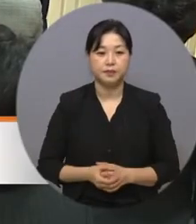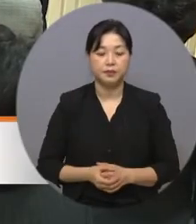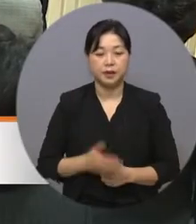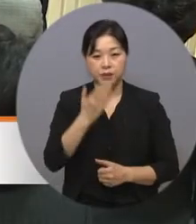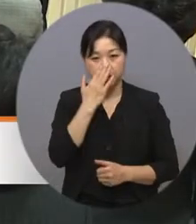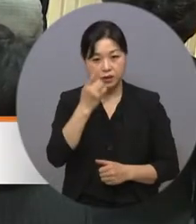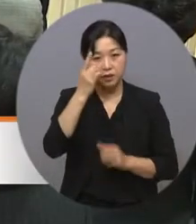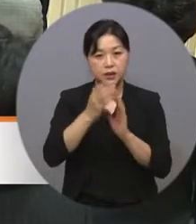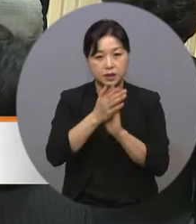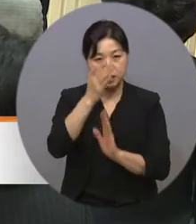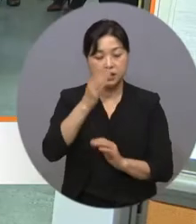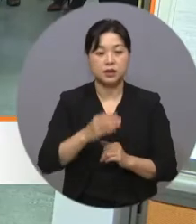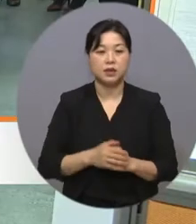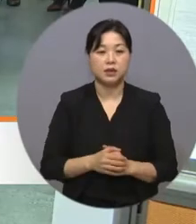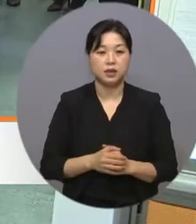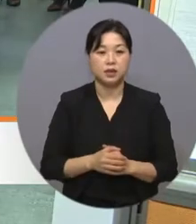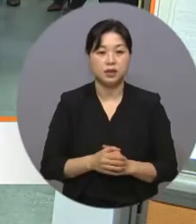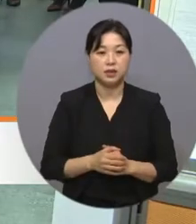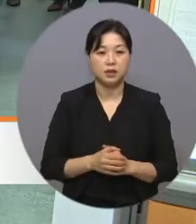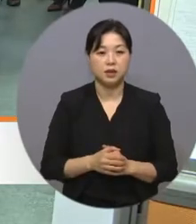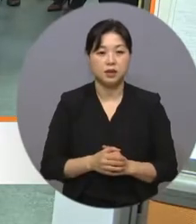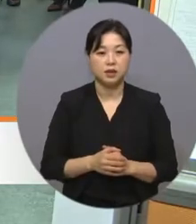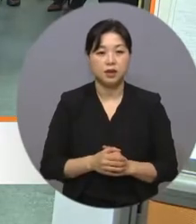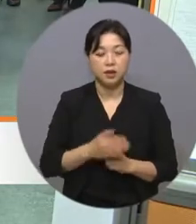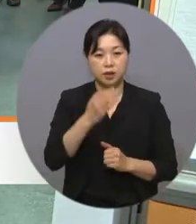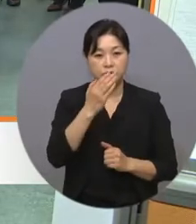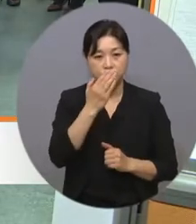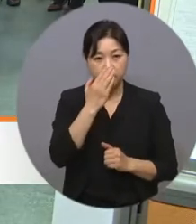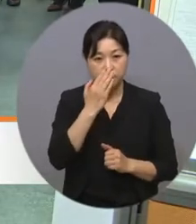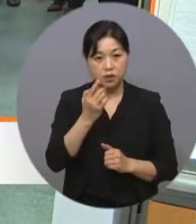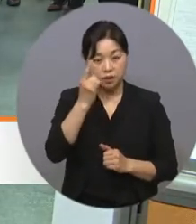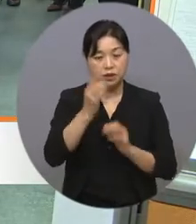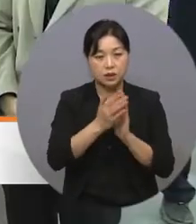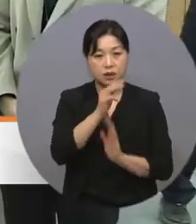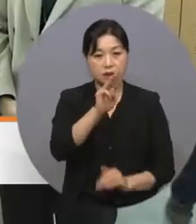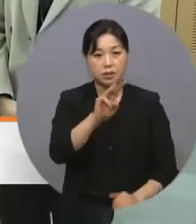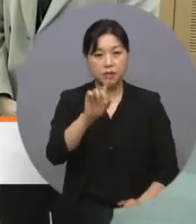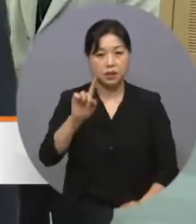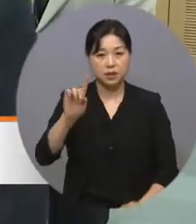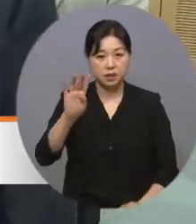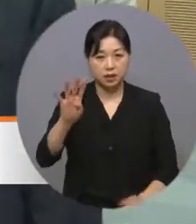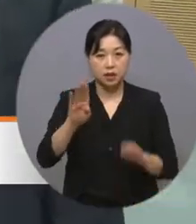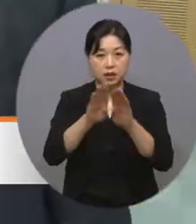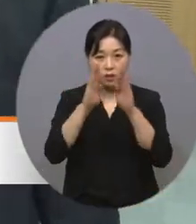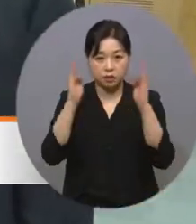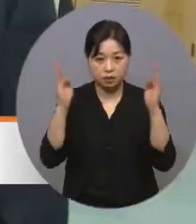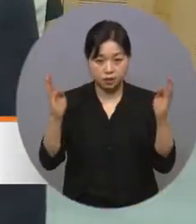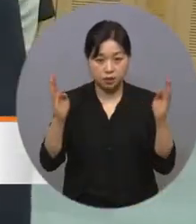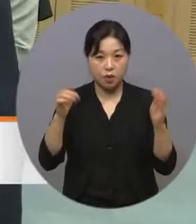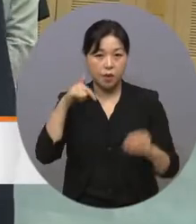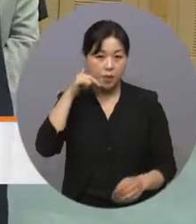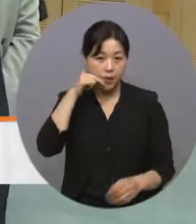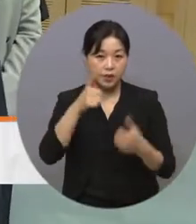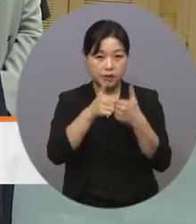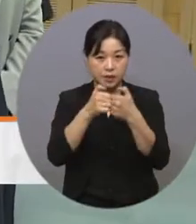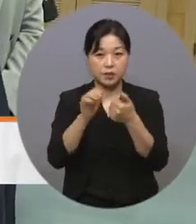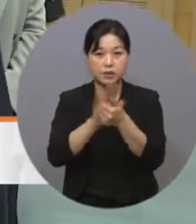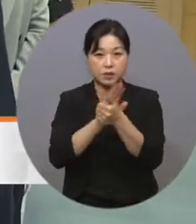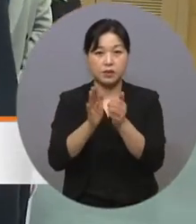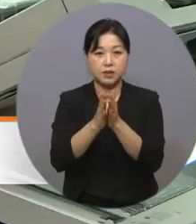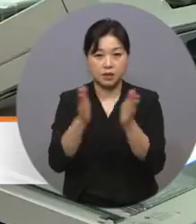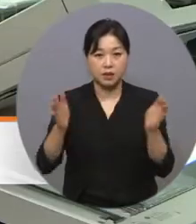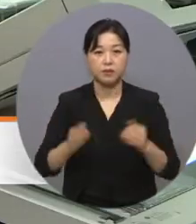순천시는 지난 1일 순천시 3114 온누리 콜센터 개소식을 갖고 본격적인 콜센터 상담 서비스에